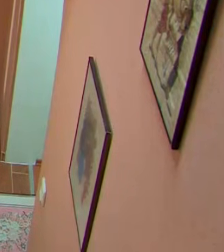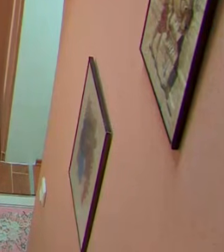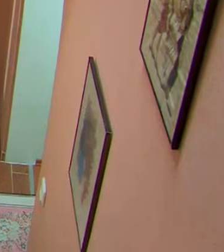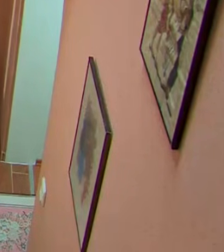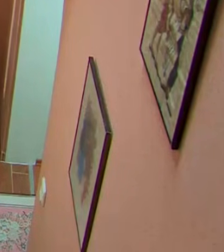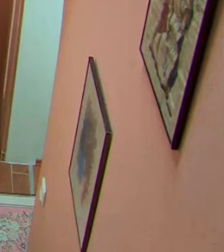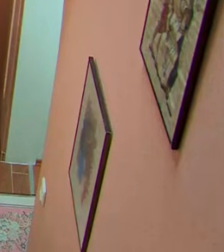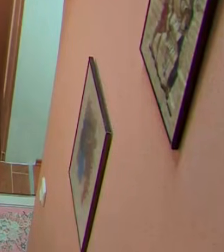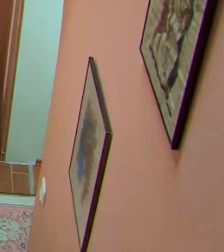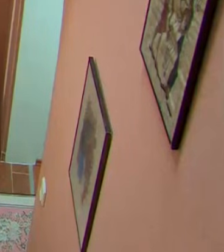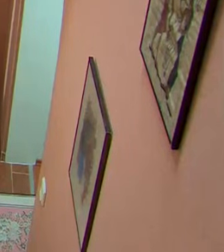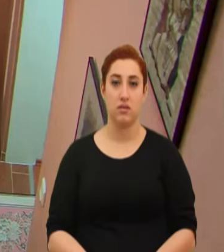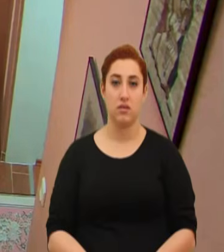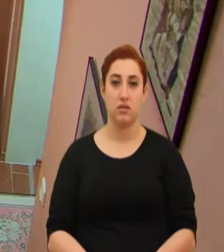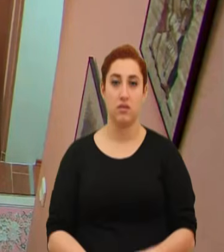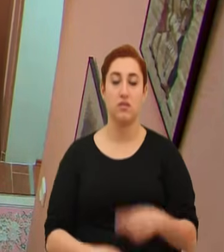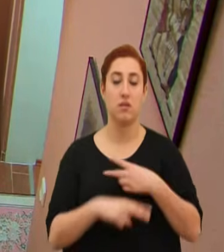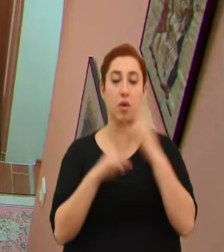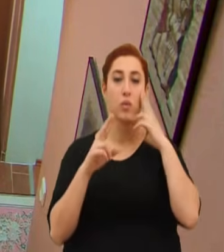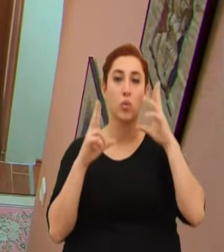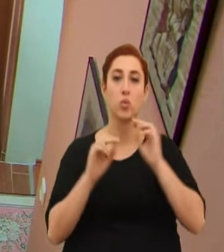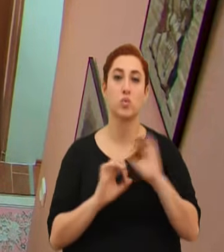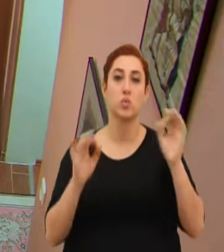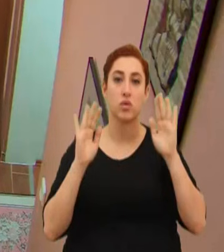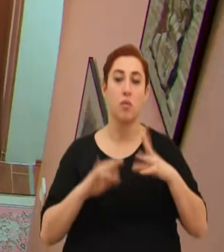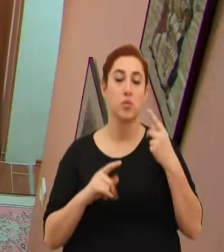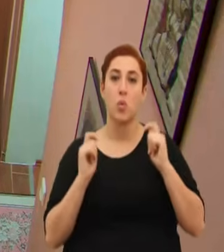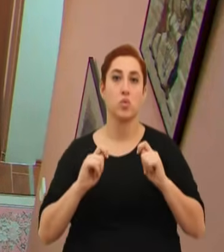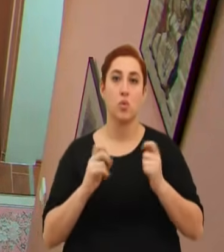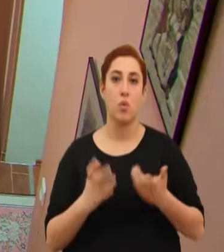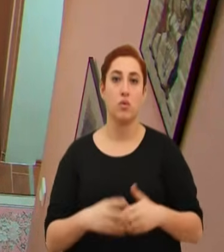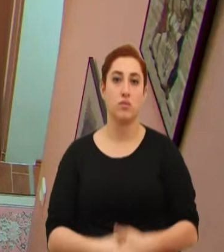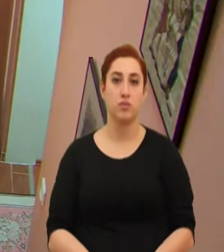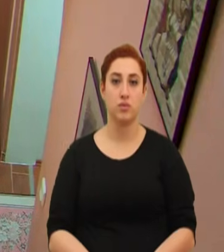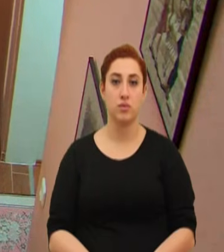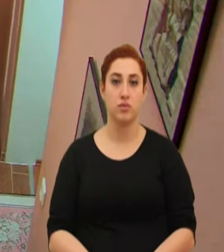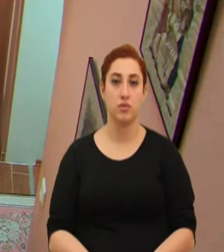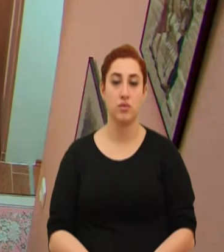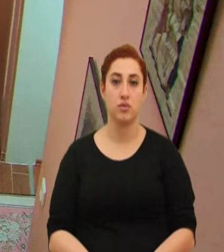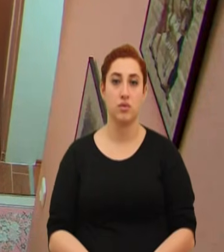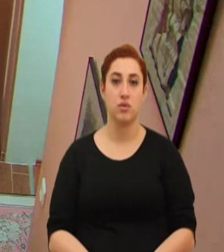Oh. Mahmut yorgun argın eve geldi. Sabaha kadar uykusuz kalmak ne zormuş ya.